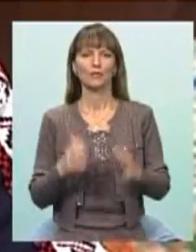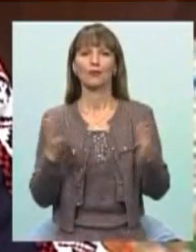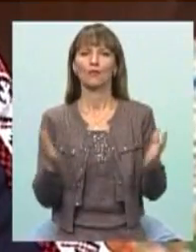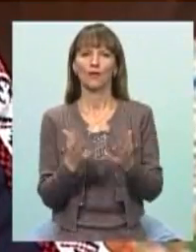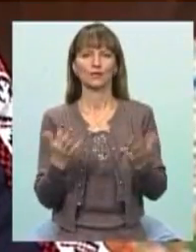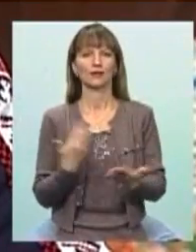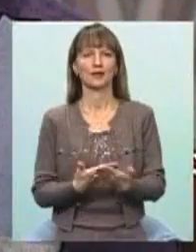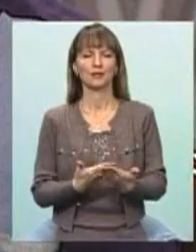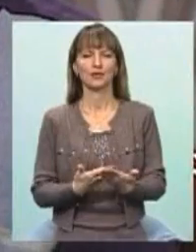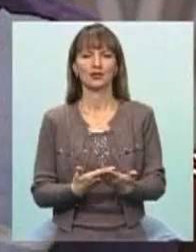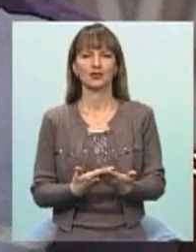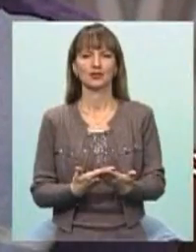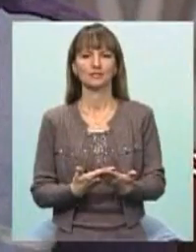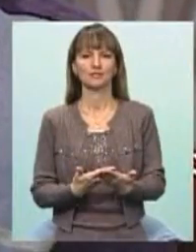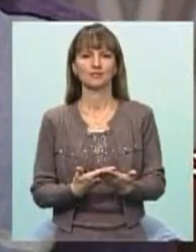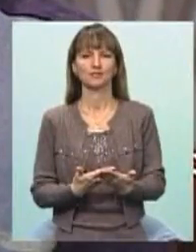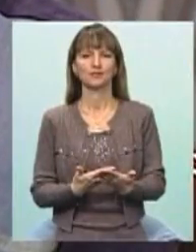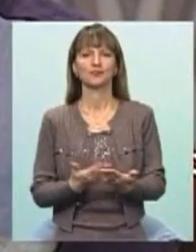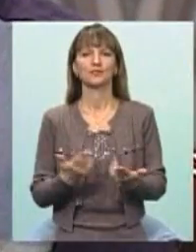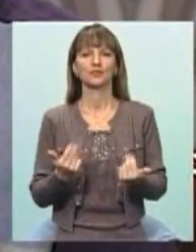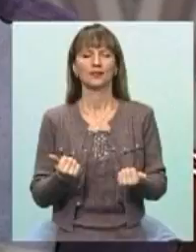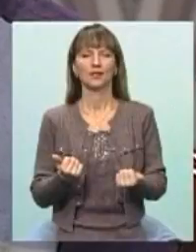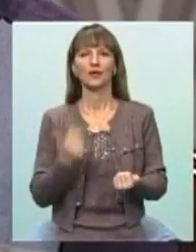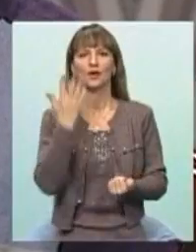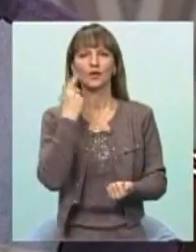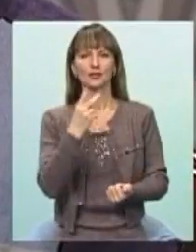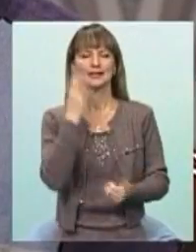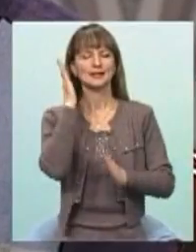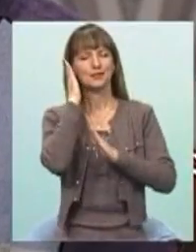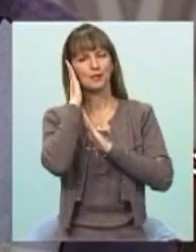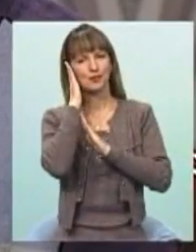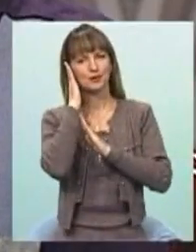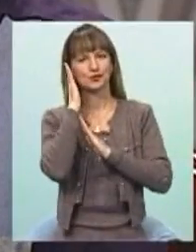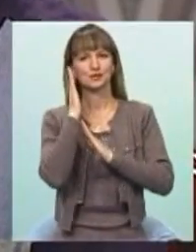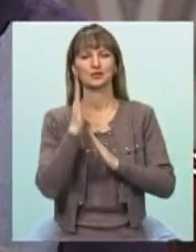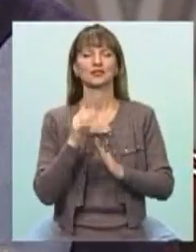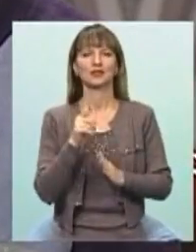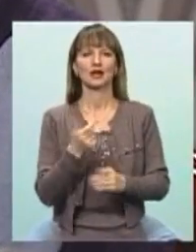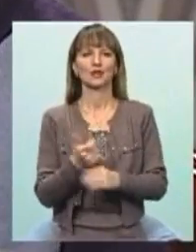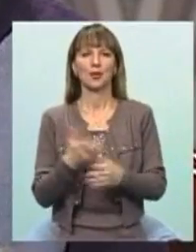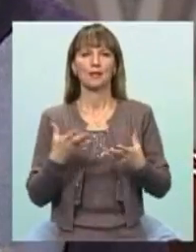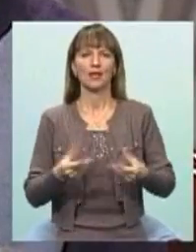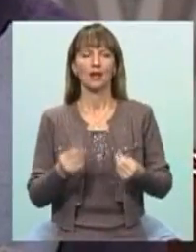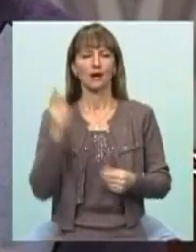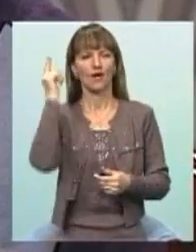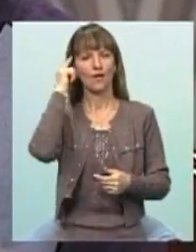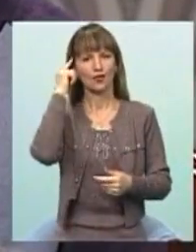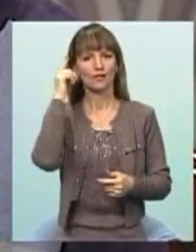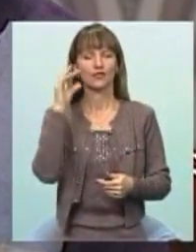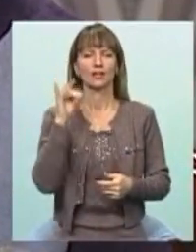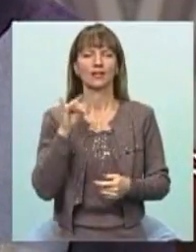подушкою, наприклад? Так, бо коли ти спиш, тобі дуже м'яко в голову, і